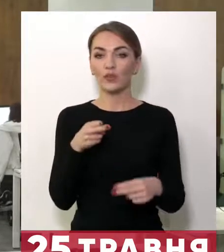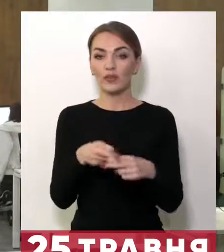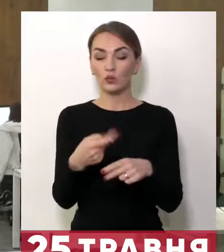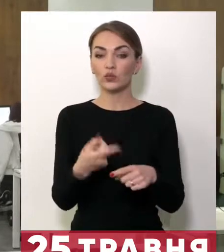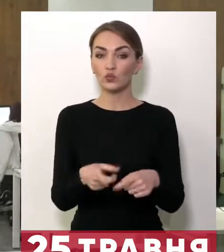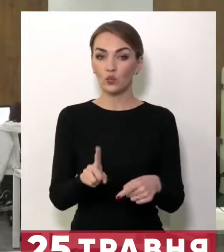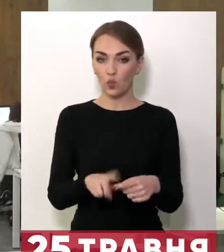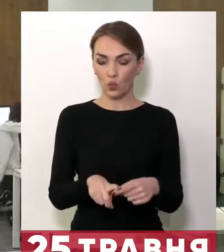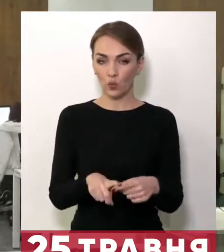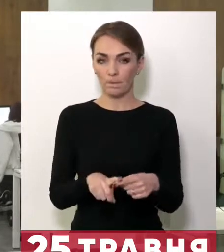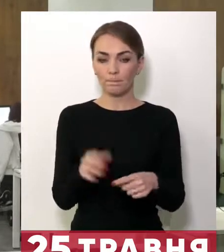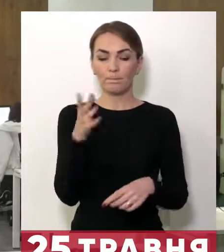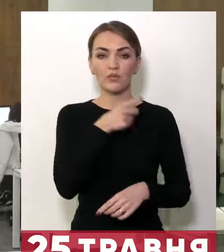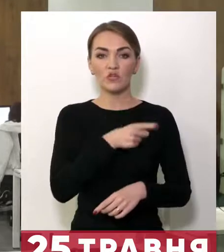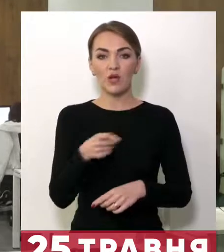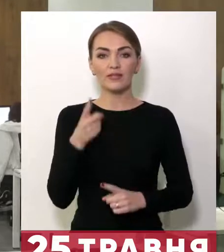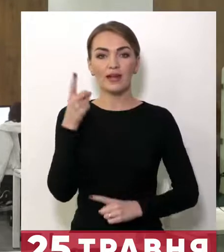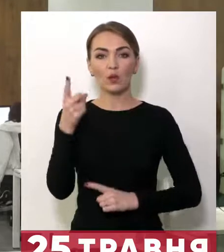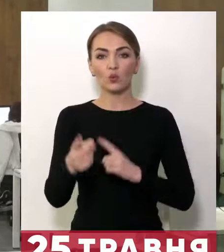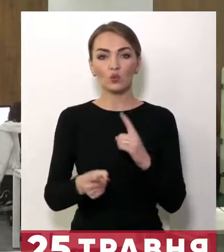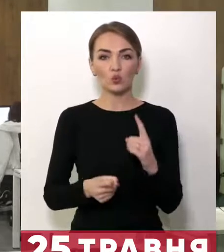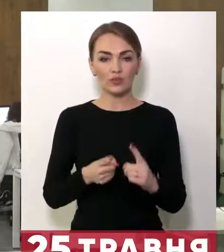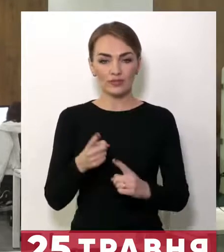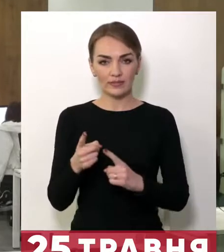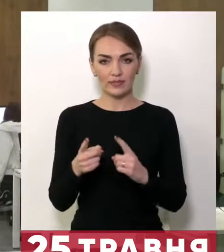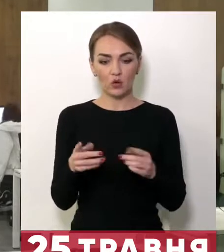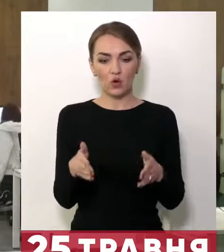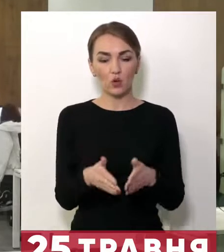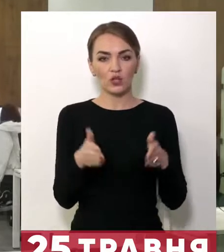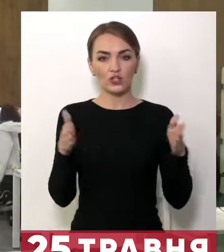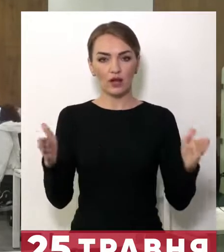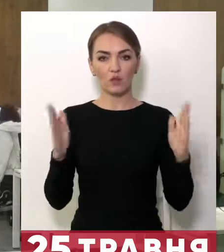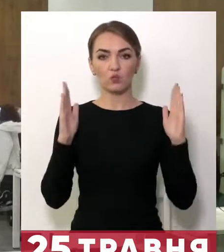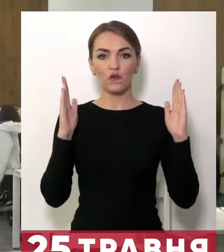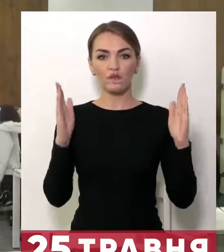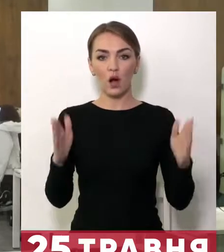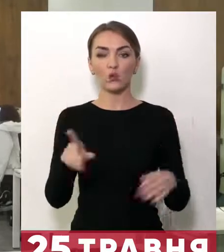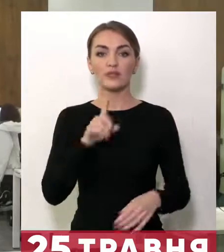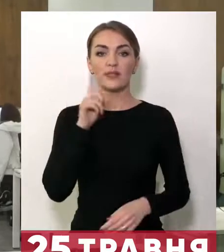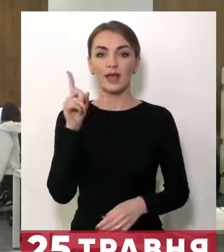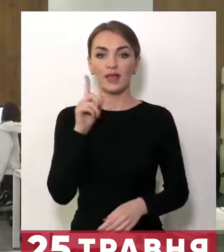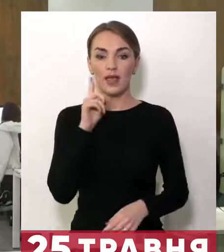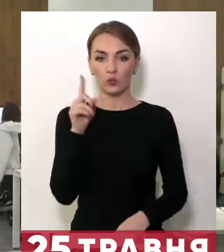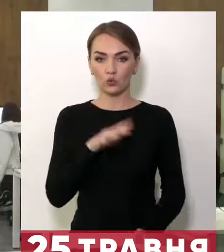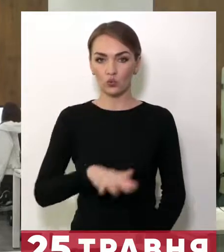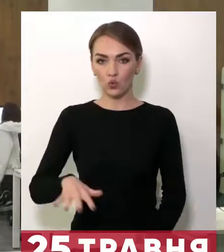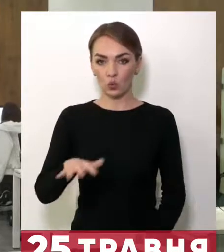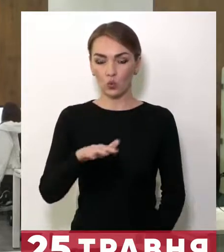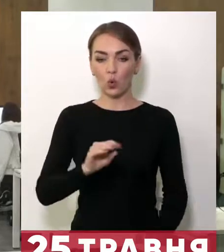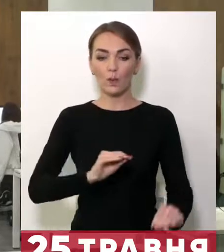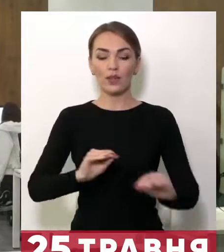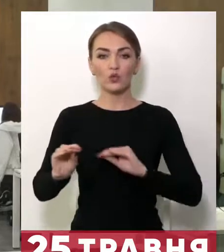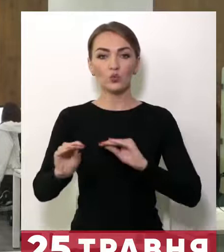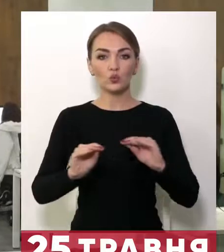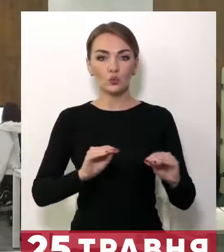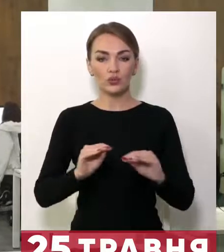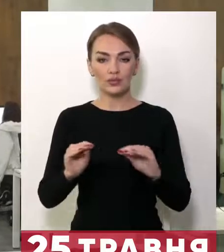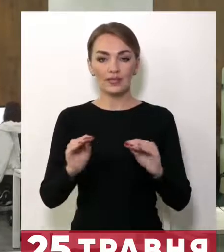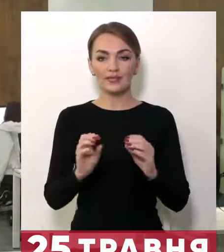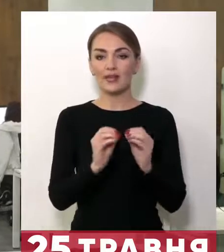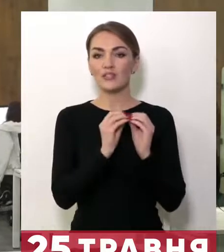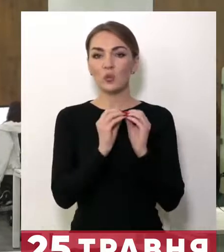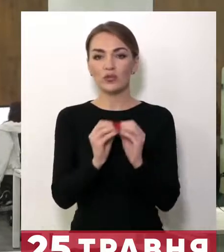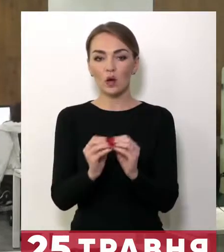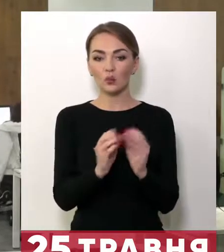уникнути цього, під час реконструкції розширять бульварну зелену зону, облаштують стаціонарну